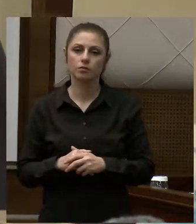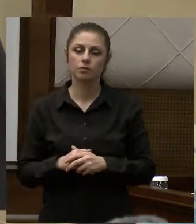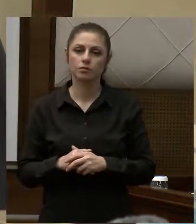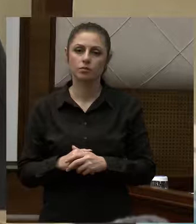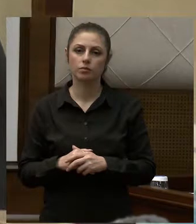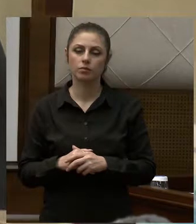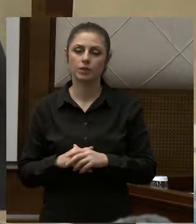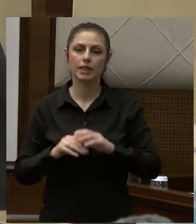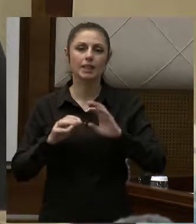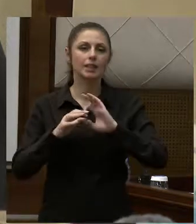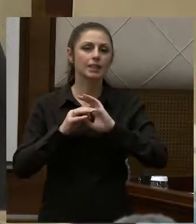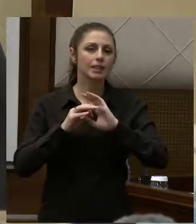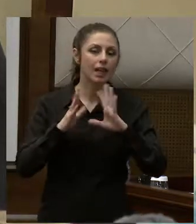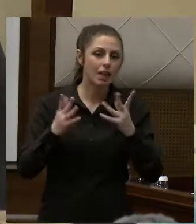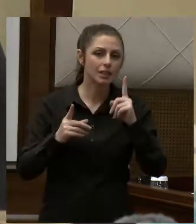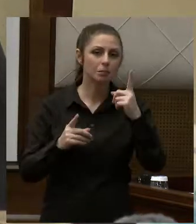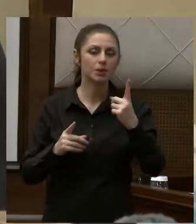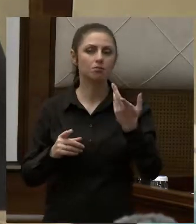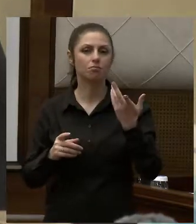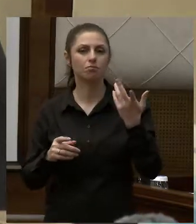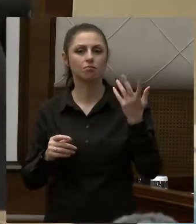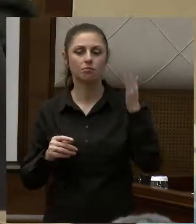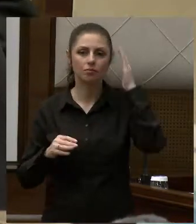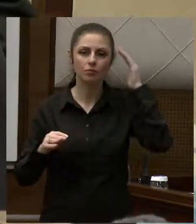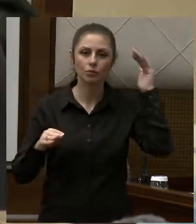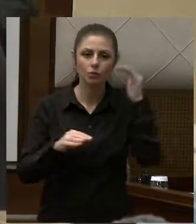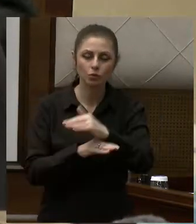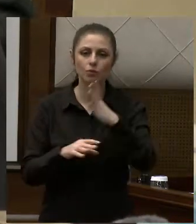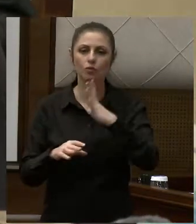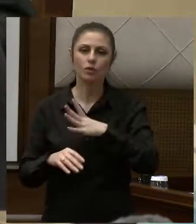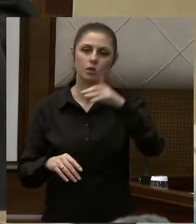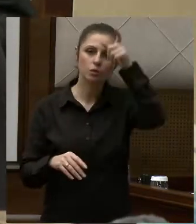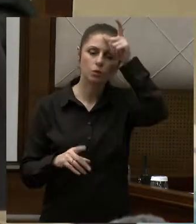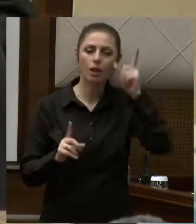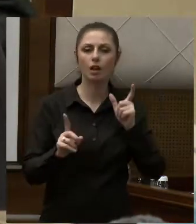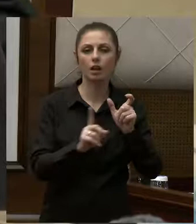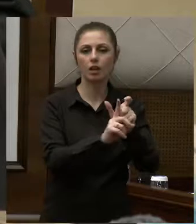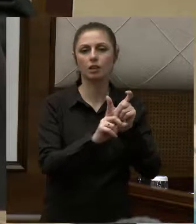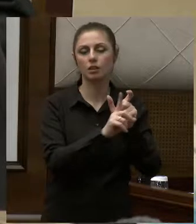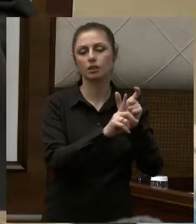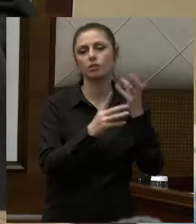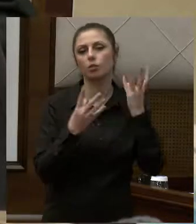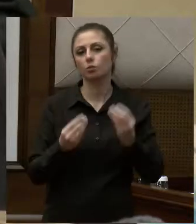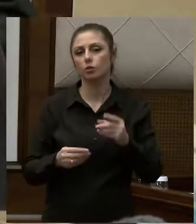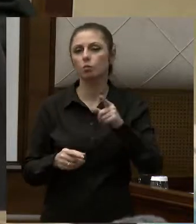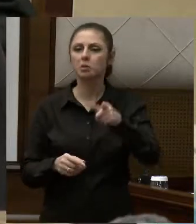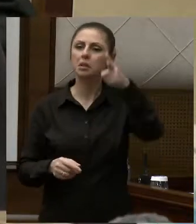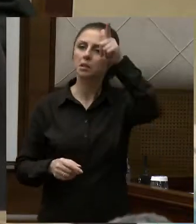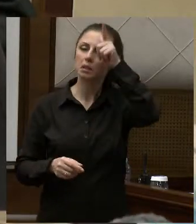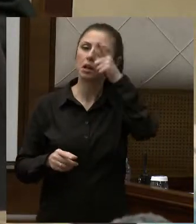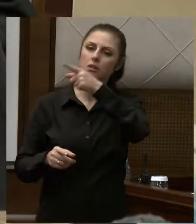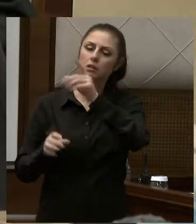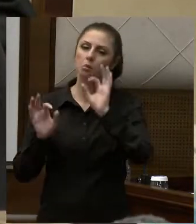ile nerede bir mazlum ve mağdur varsa yanında yer almaya devam etmiştir. Bu Suriye'de de böyleydi, Irak'ta da